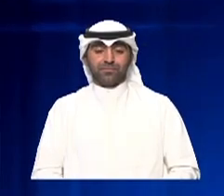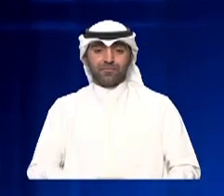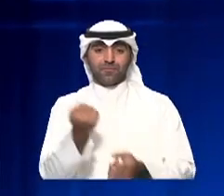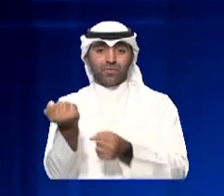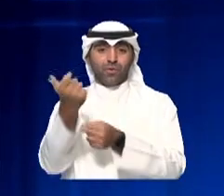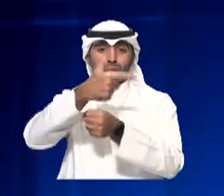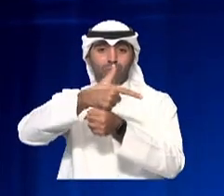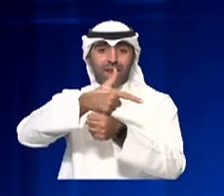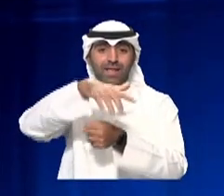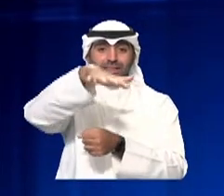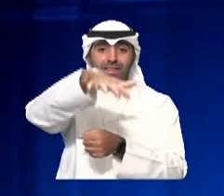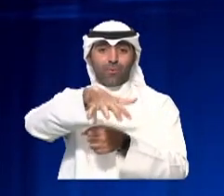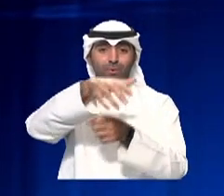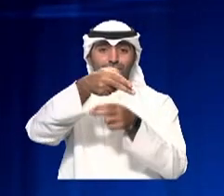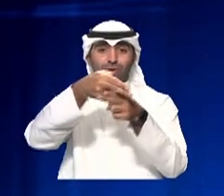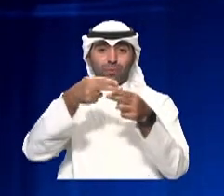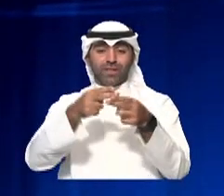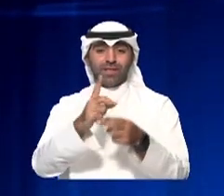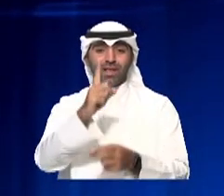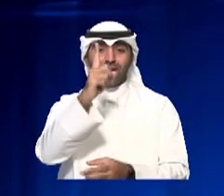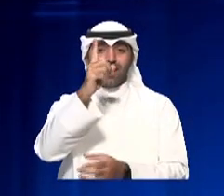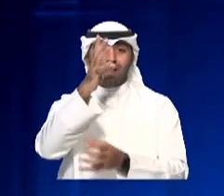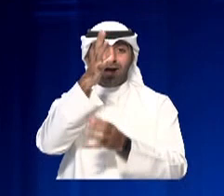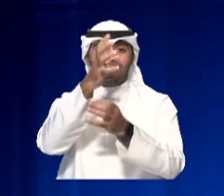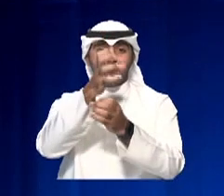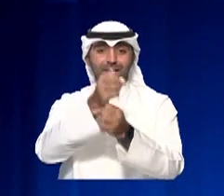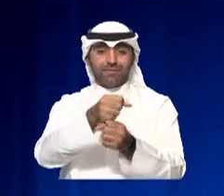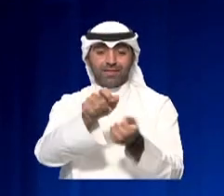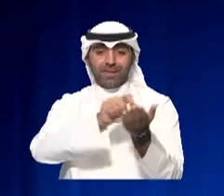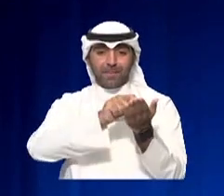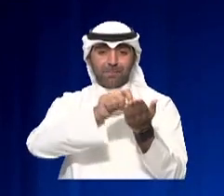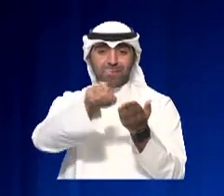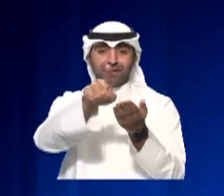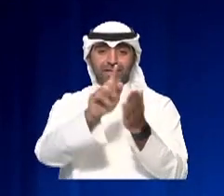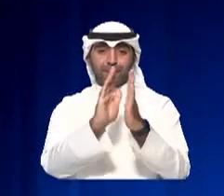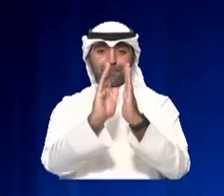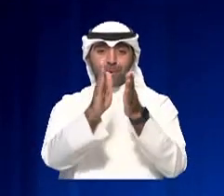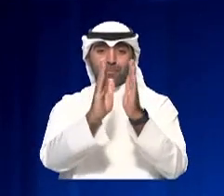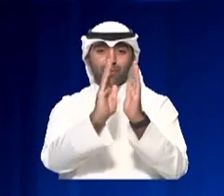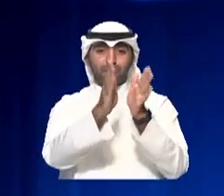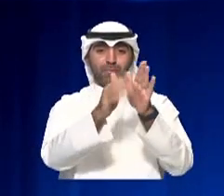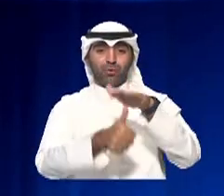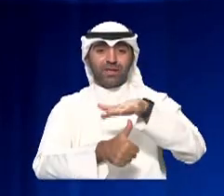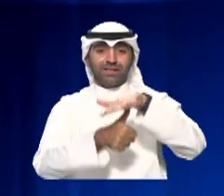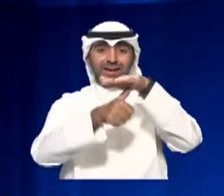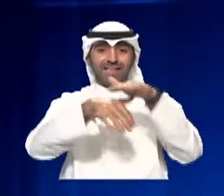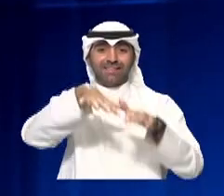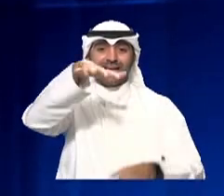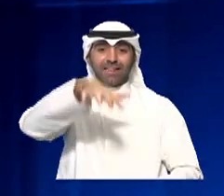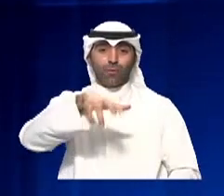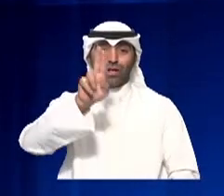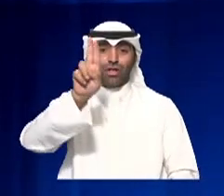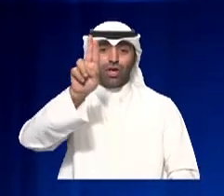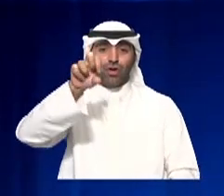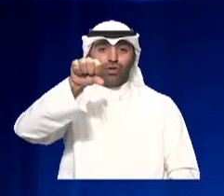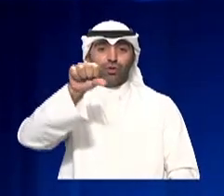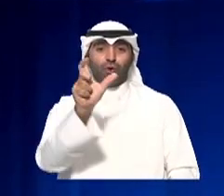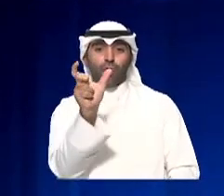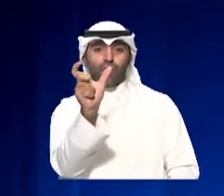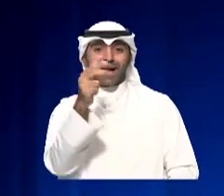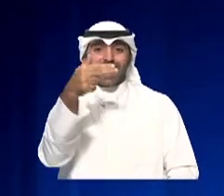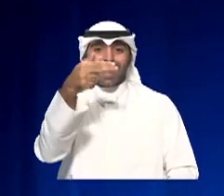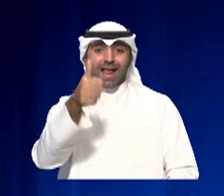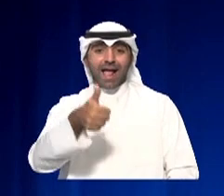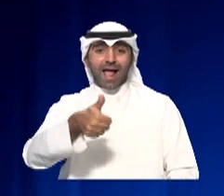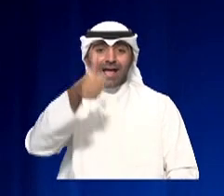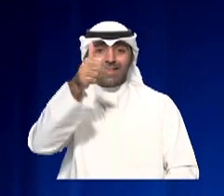بعث سمو ولي العهد الشيخ مشعل الأحمد الجابر الصباح حفظه الله ببرقية تهنئة إلى صاحب الجلالة الملك توبو السادس ملك